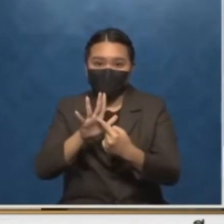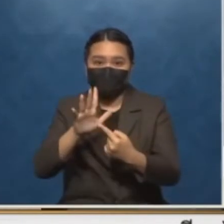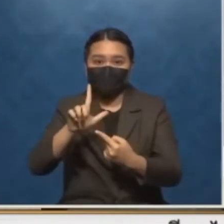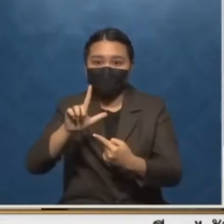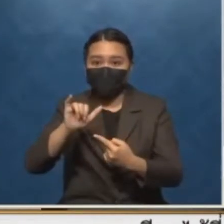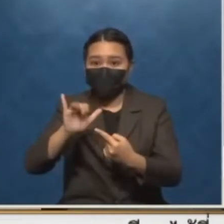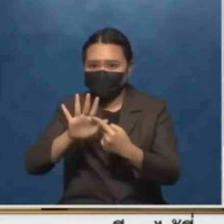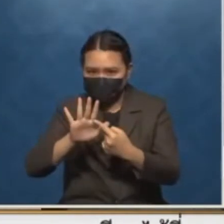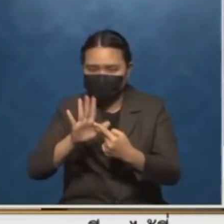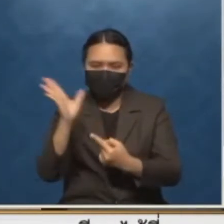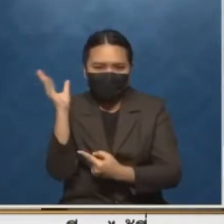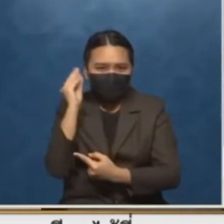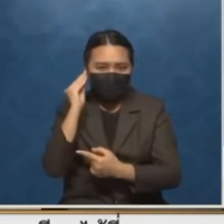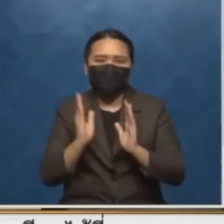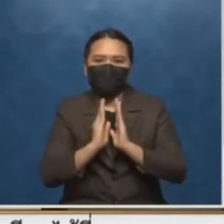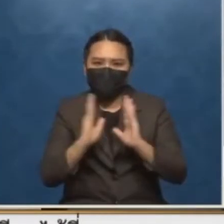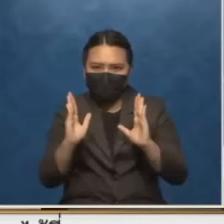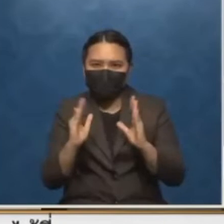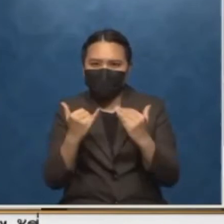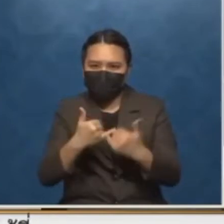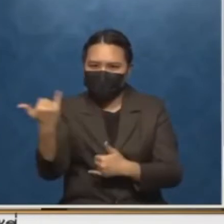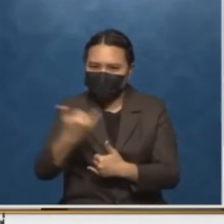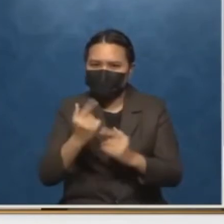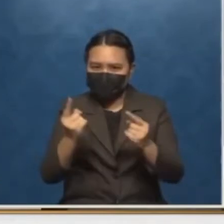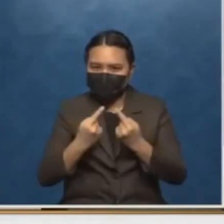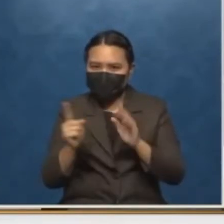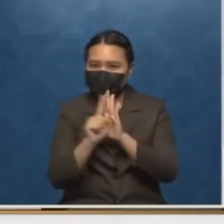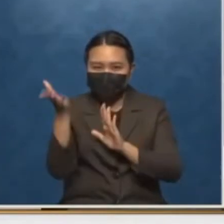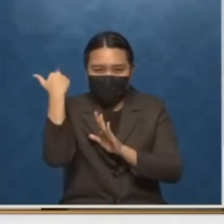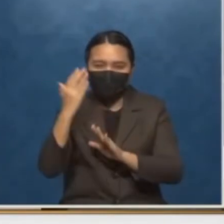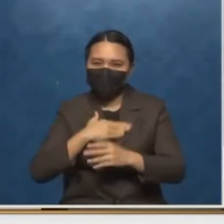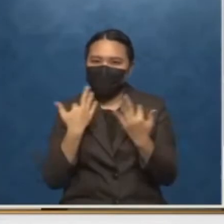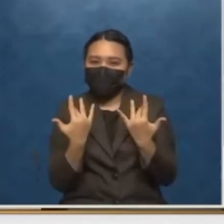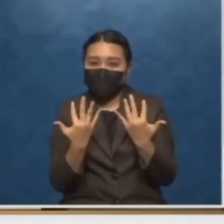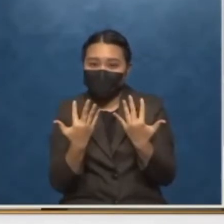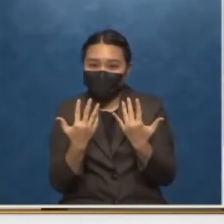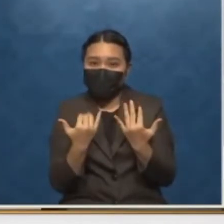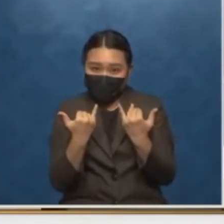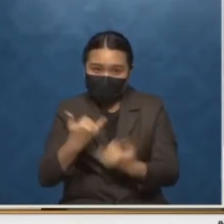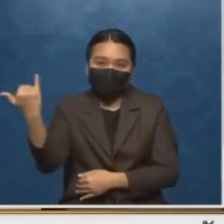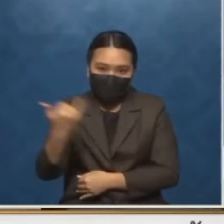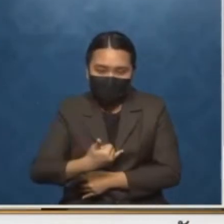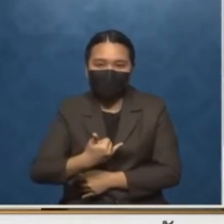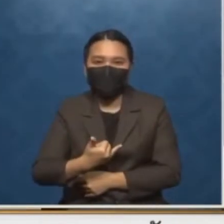ณท่านนะที่ท่านมาตอบคราวที่แล้วผมรออยู่คืออย่างนี้ท่านประธานท่าน